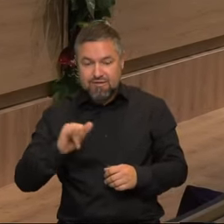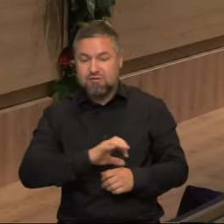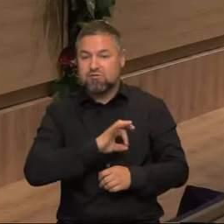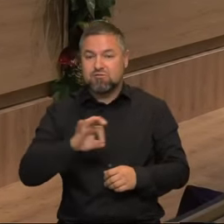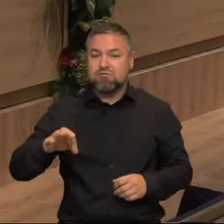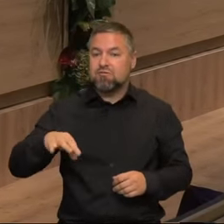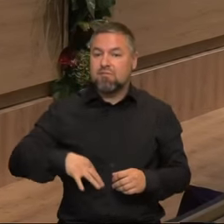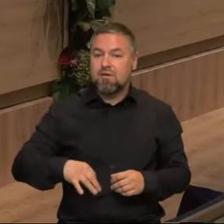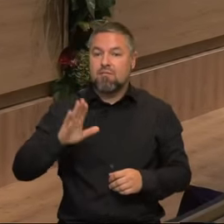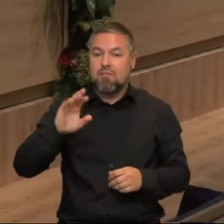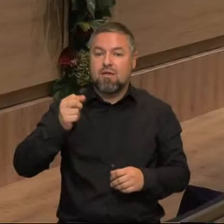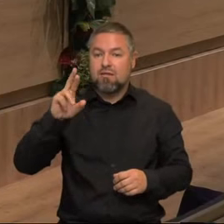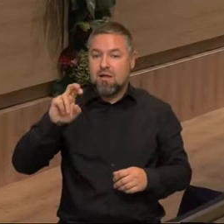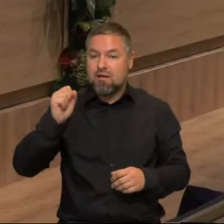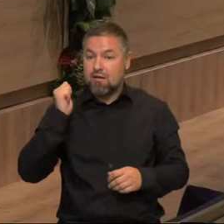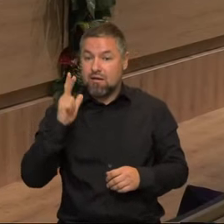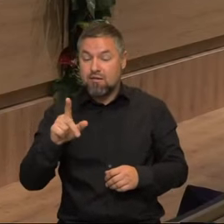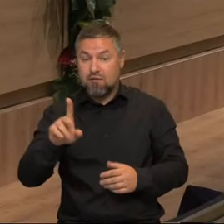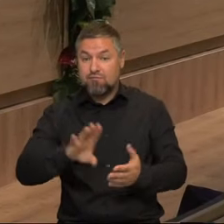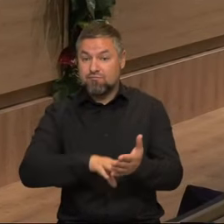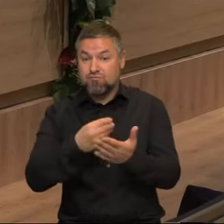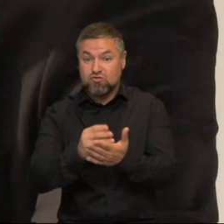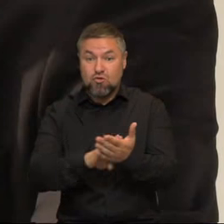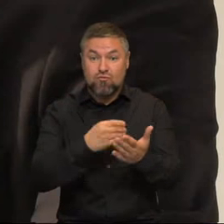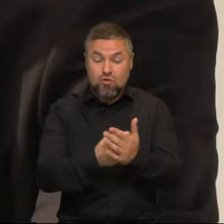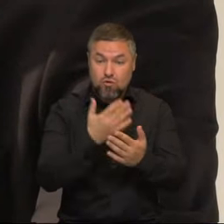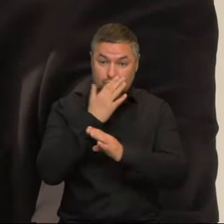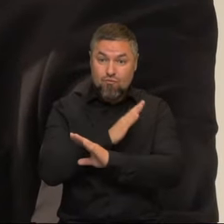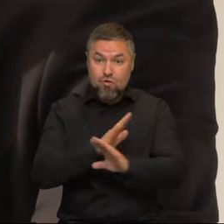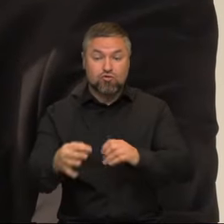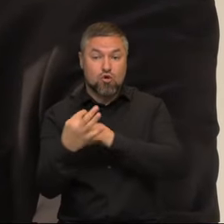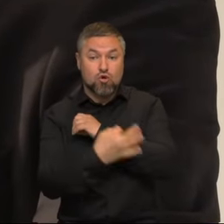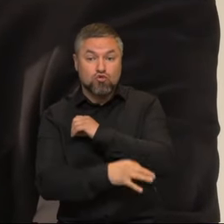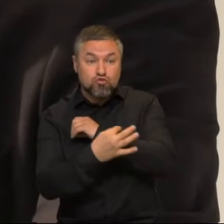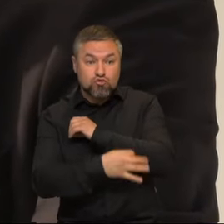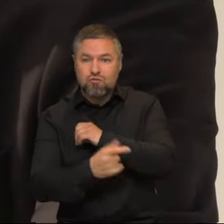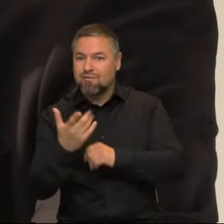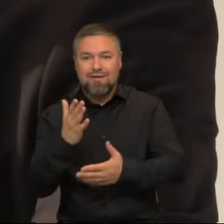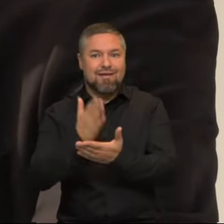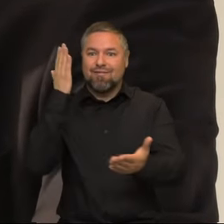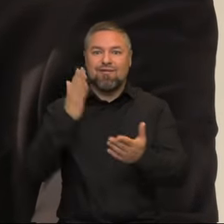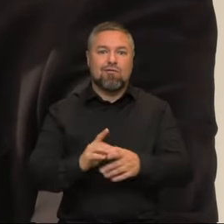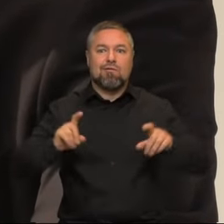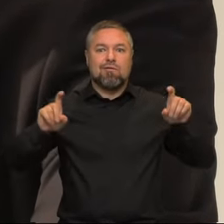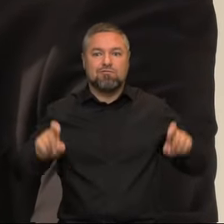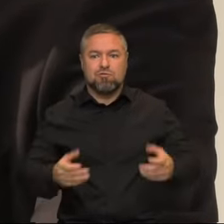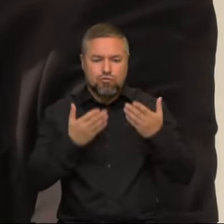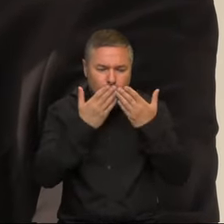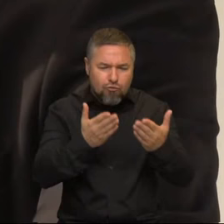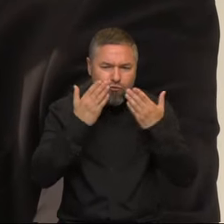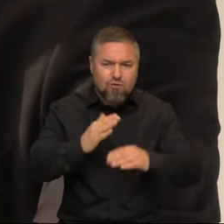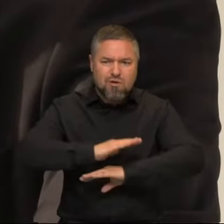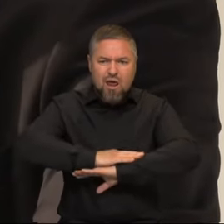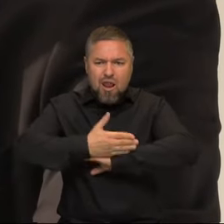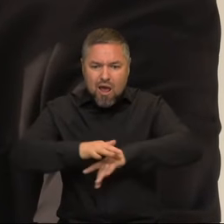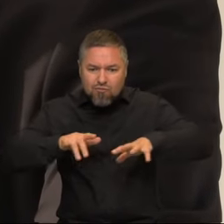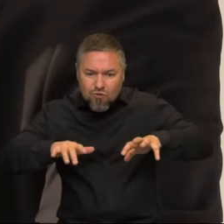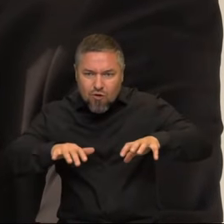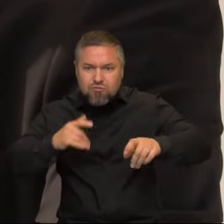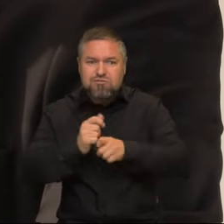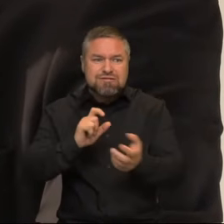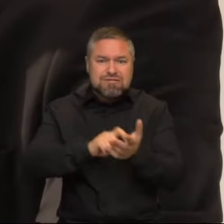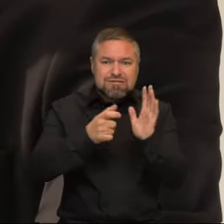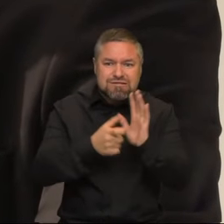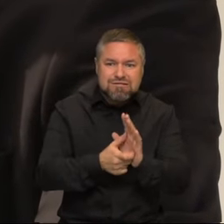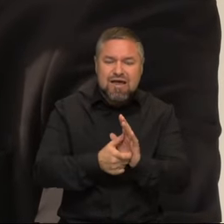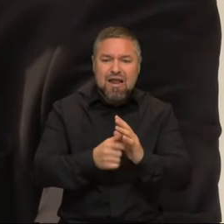pani Aleksandry Bennarek. Ich przykłady pokazują, że studiowanie to nie tylko siedzenie nad książkami, laptopami czy w